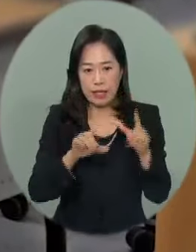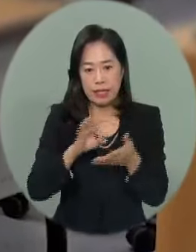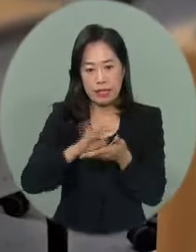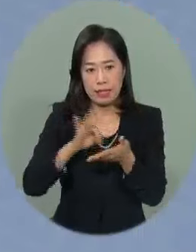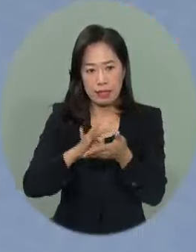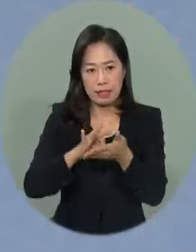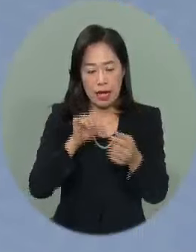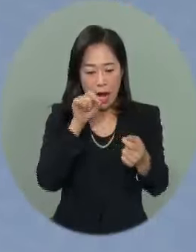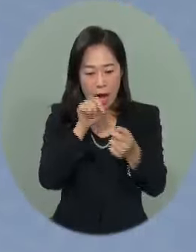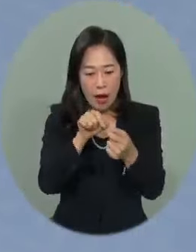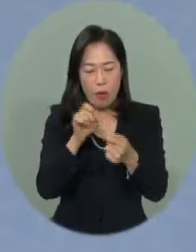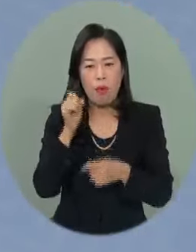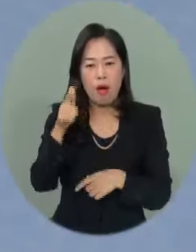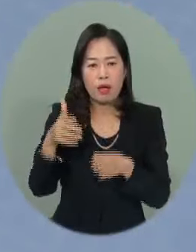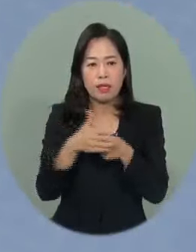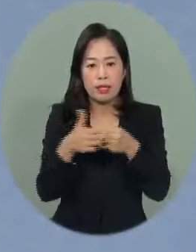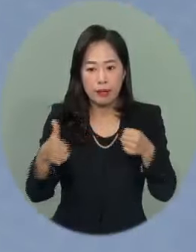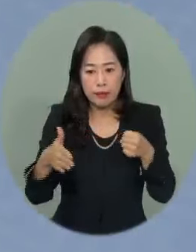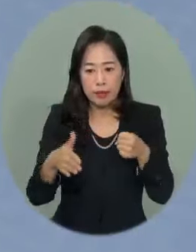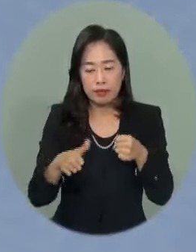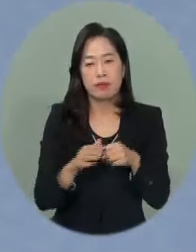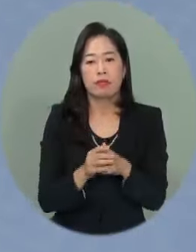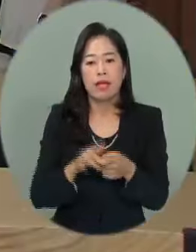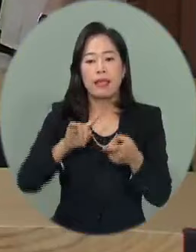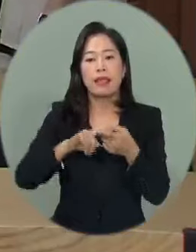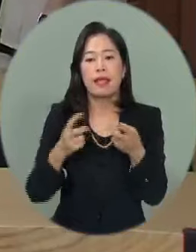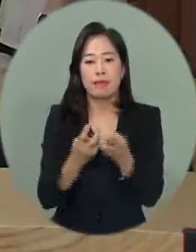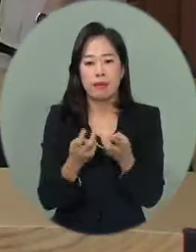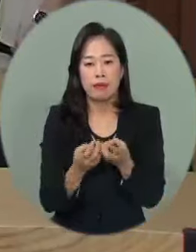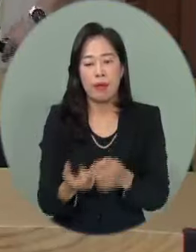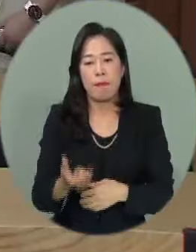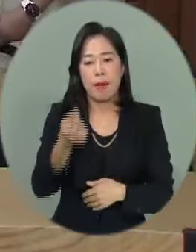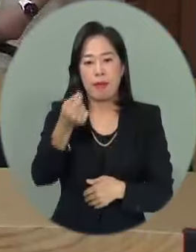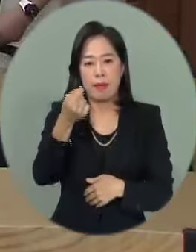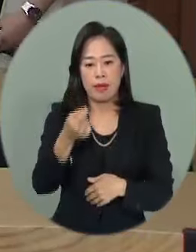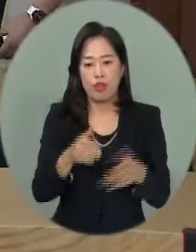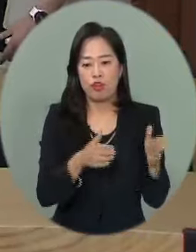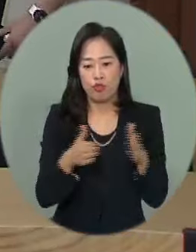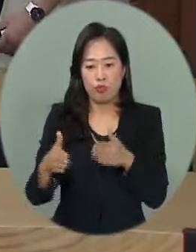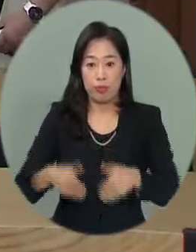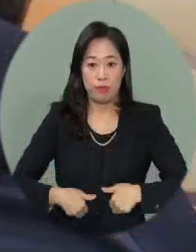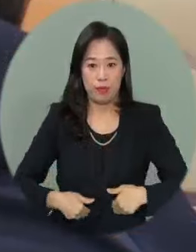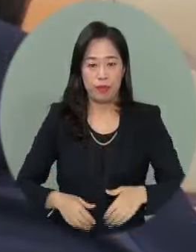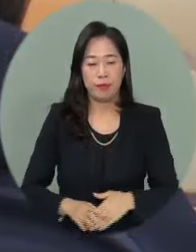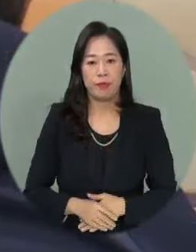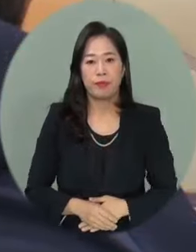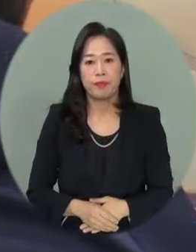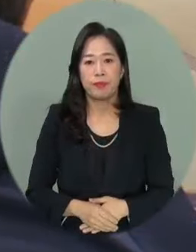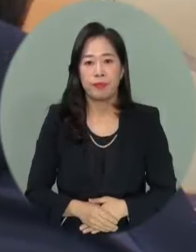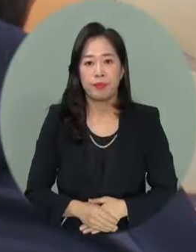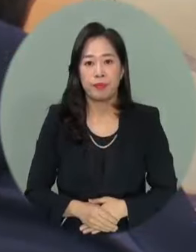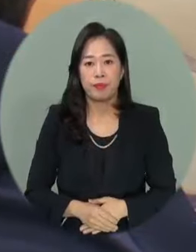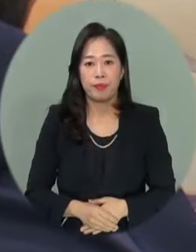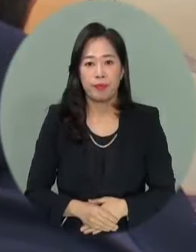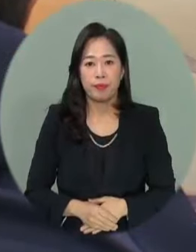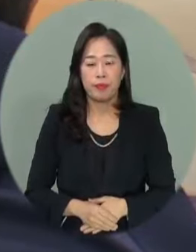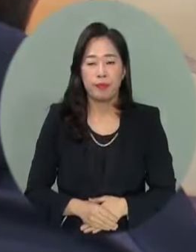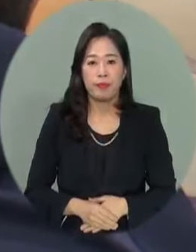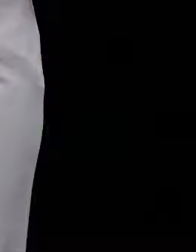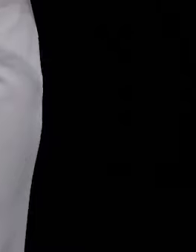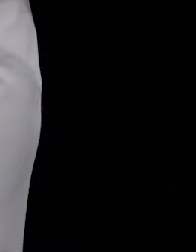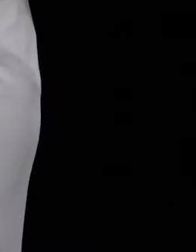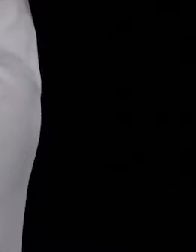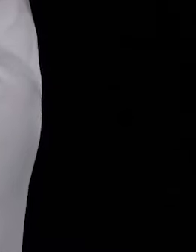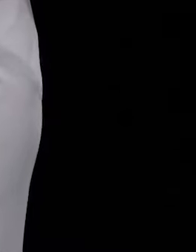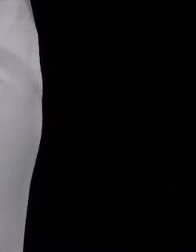접근성이 고려되지 않은 터라 현실성 있는 대책 마련이 시급하다는 목소리가 나오고 있습니다. MBC 뉴스 최황지입니다.